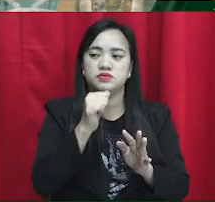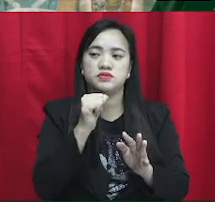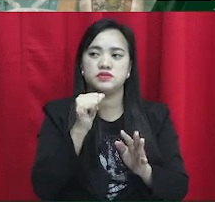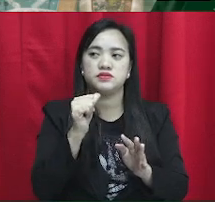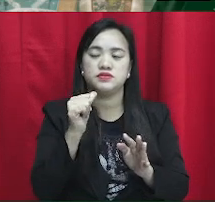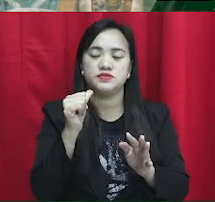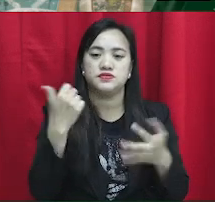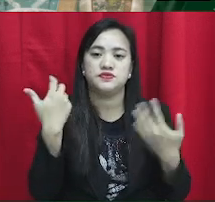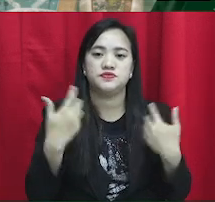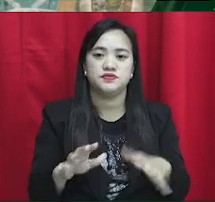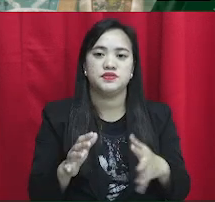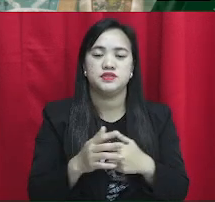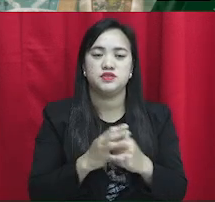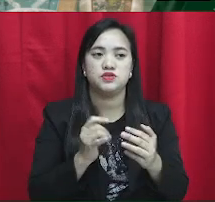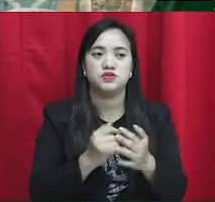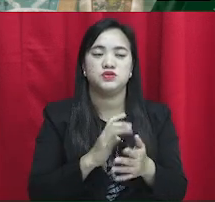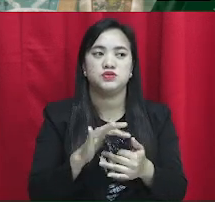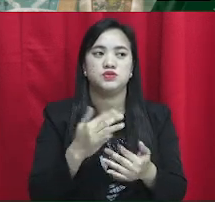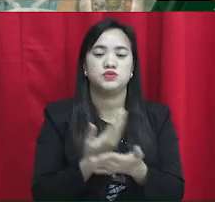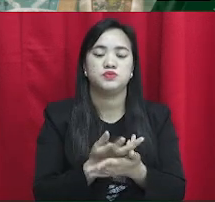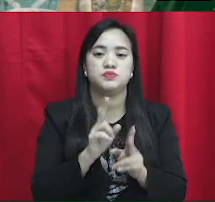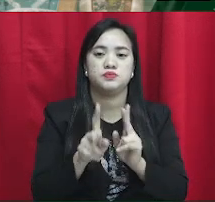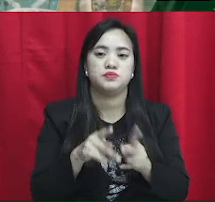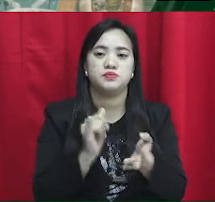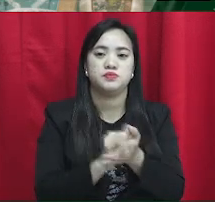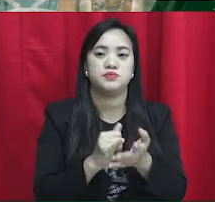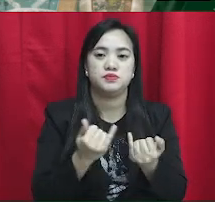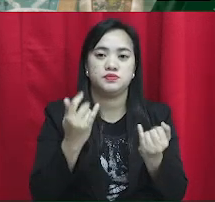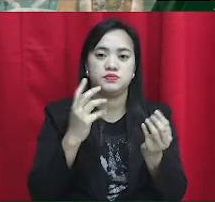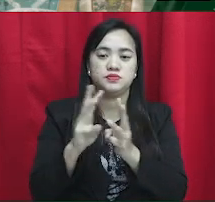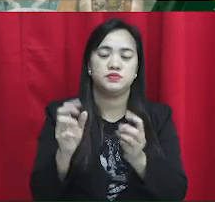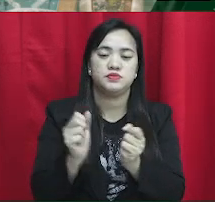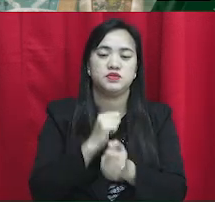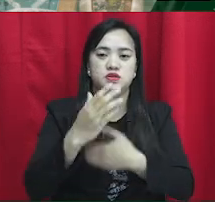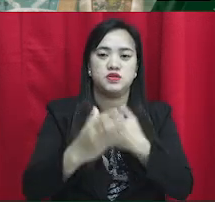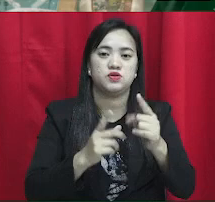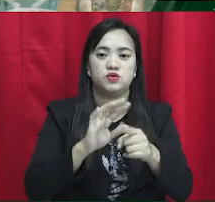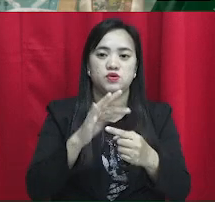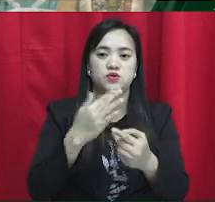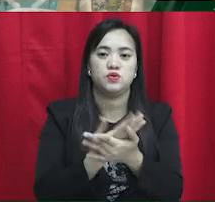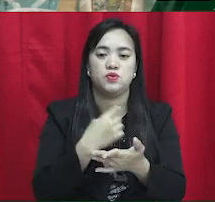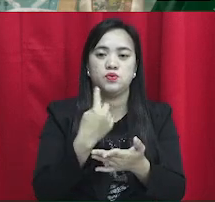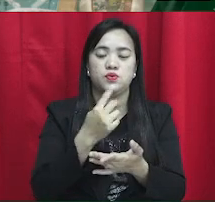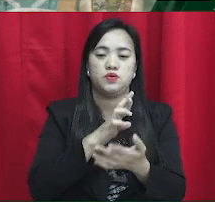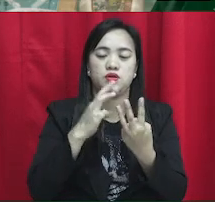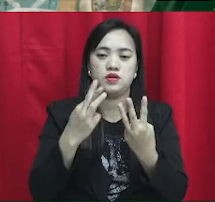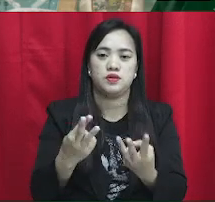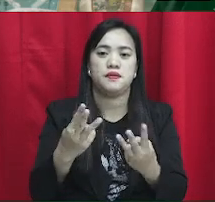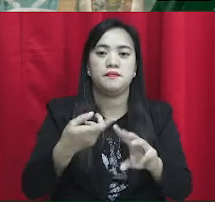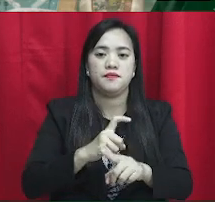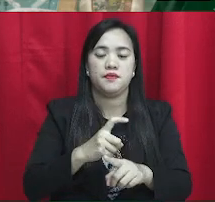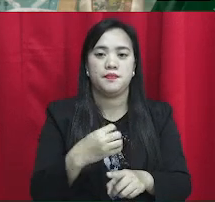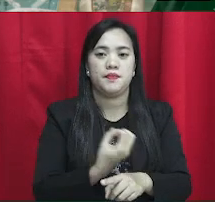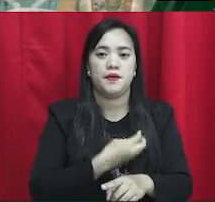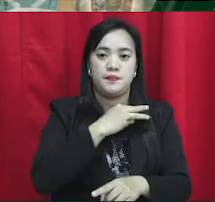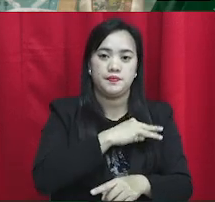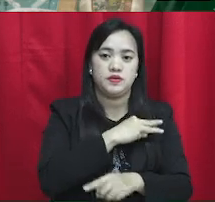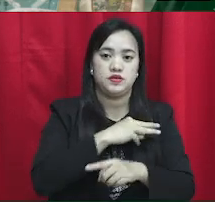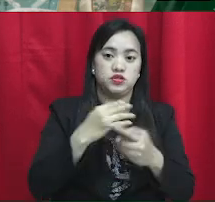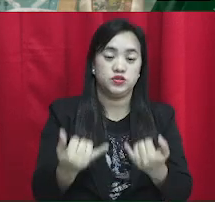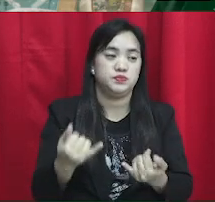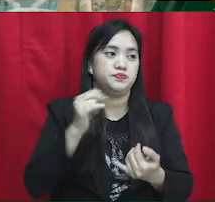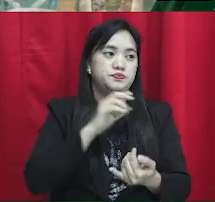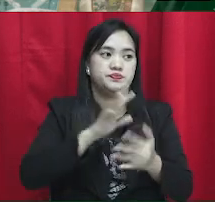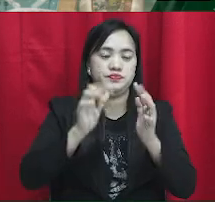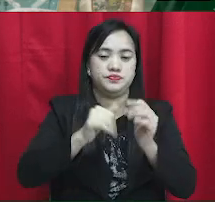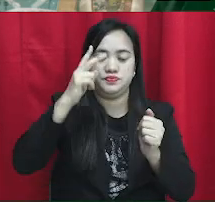matapos-tapos. Okay. Well, anyways, again, I shout-out din po sa ilan sa mga from our missions. And nandito dito, nakita ko dito